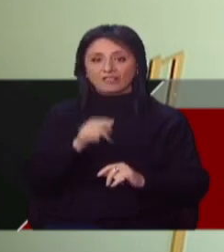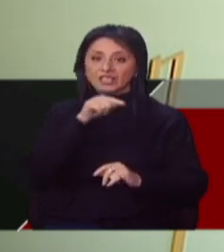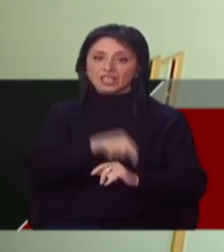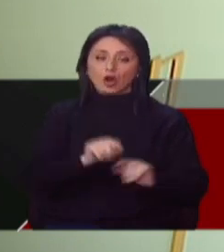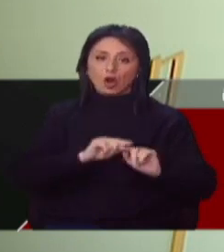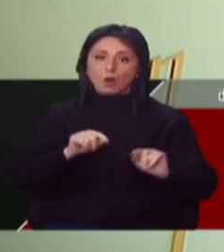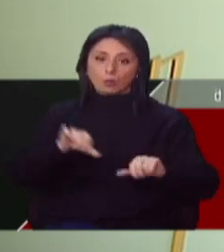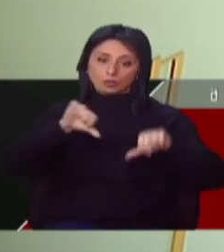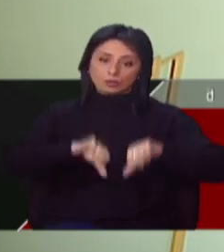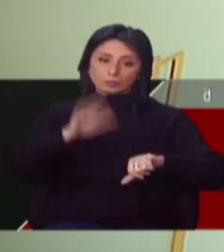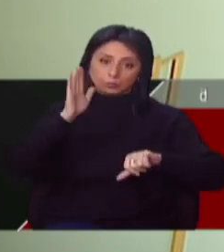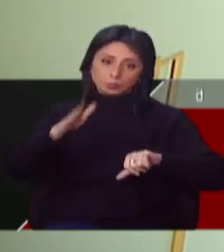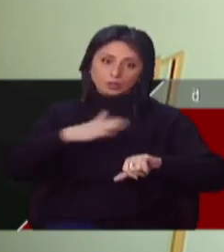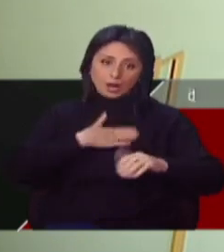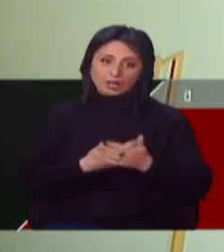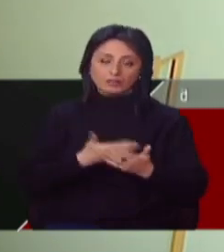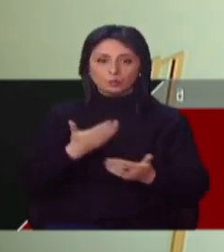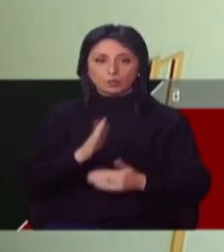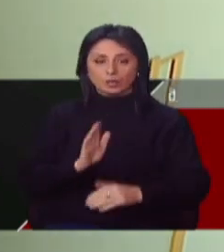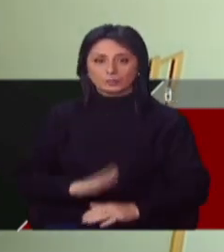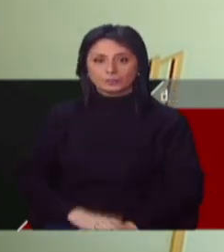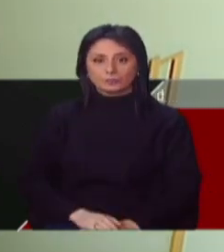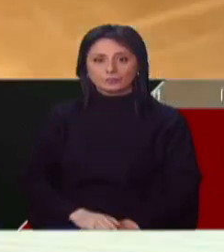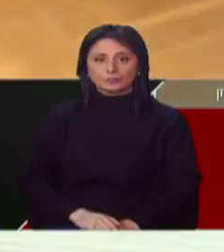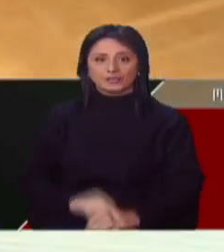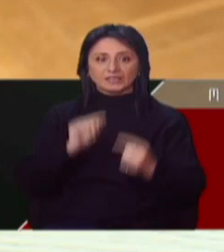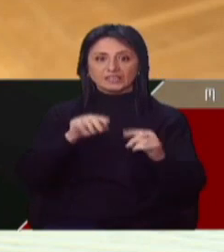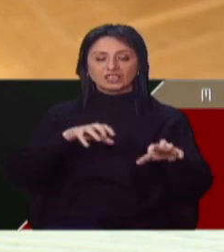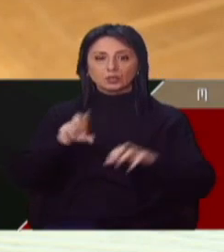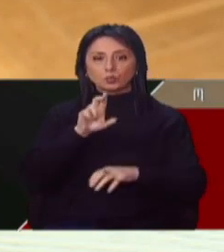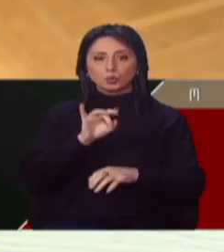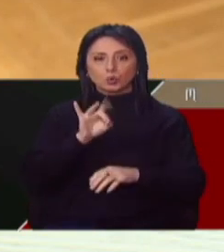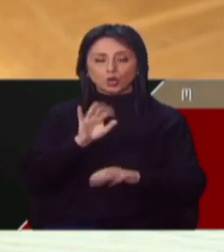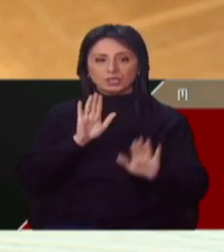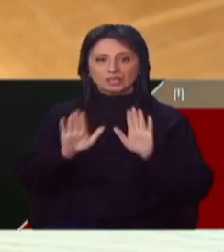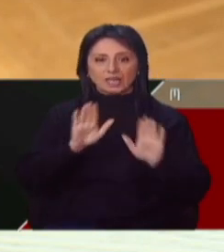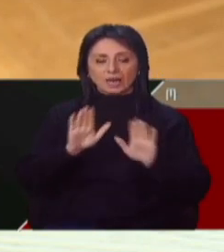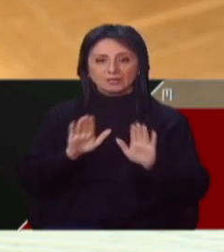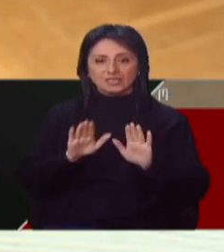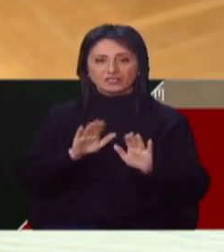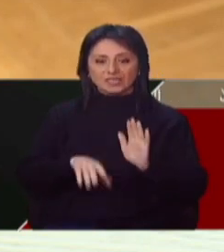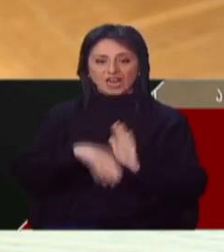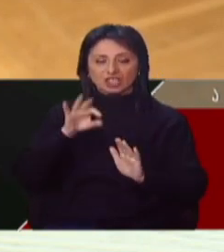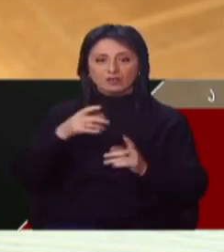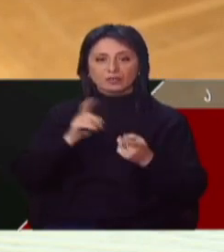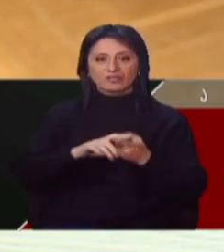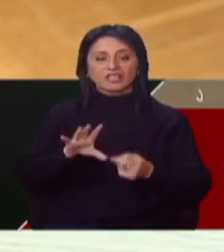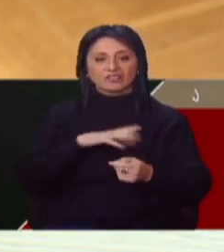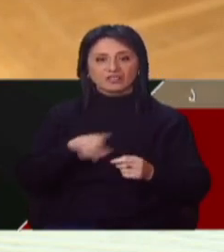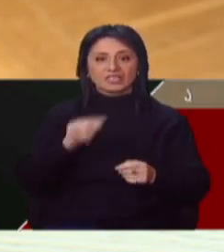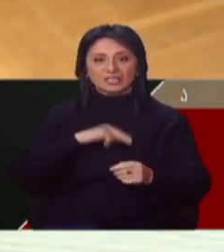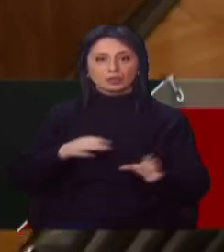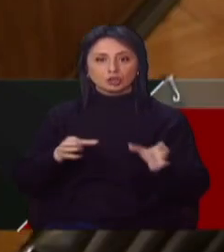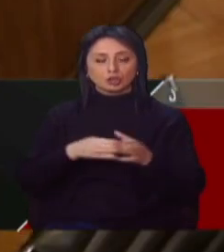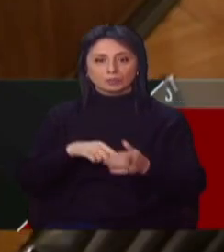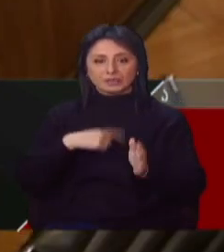cu opoziții să activ roba ikneba tu ara. Anticorupțiul biuros, Hemzoan, Arceo, sunt dacă și rebiti, o am samu și au